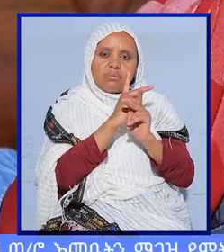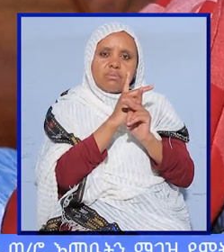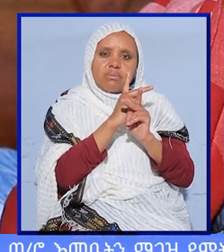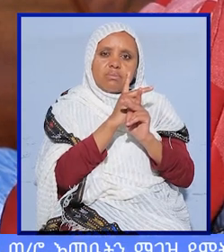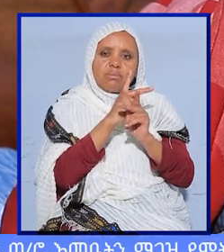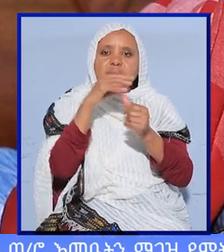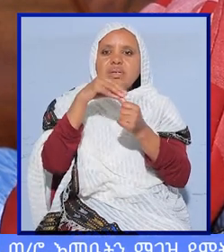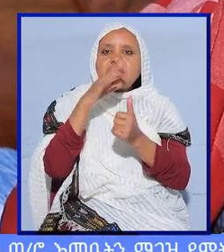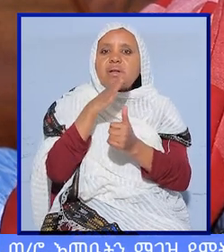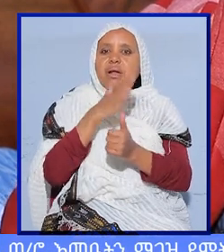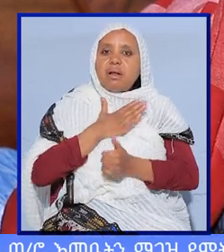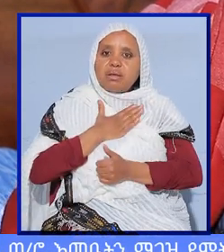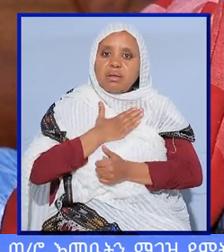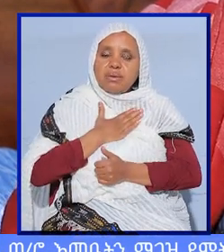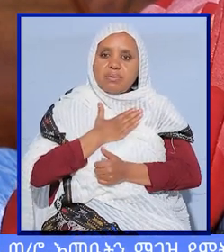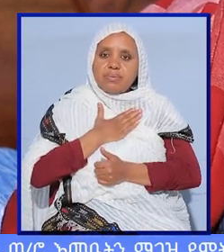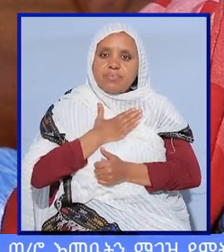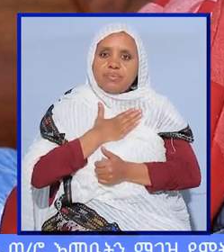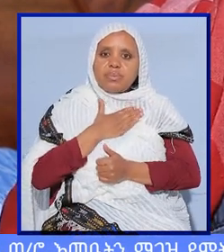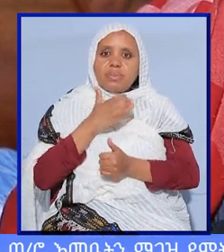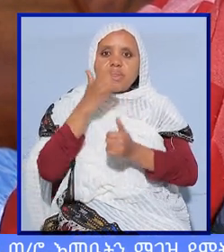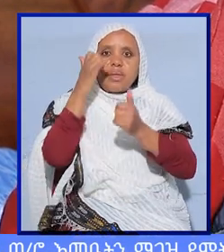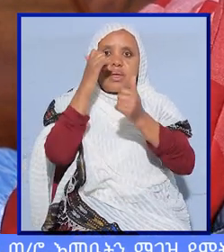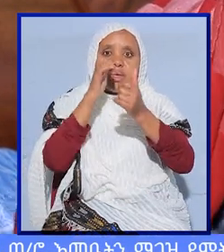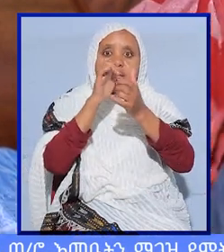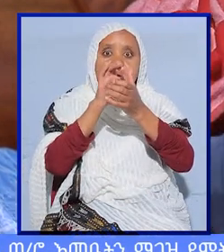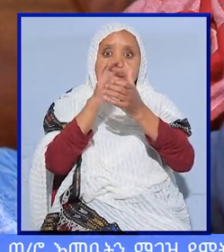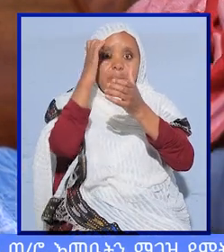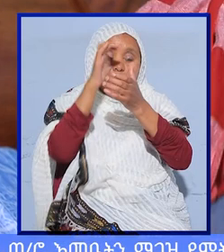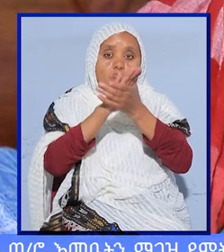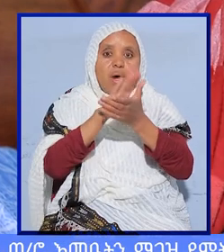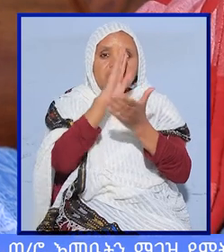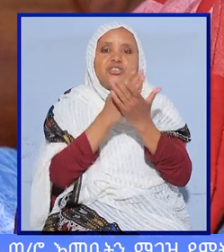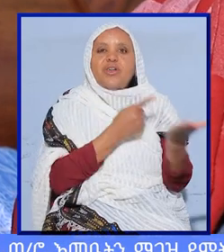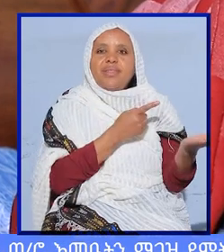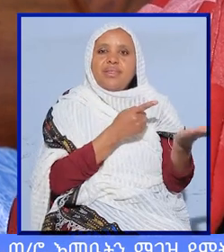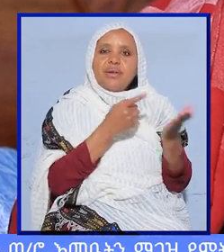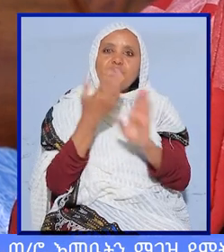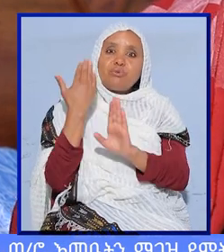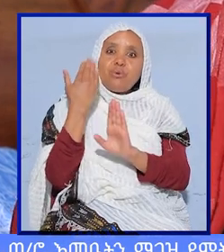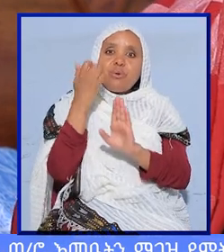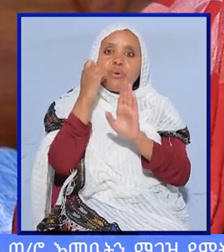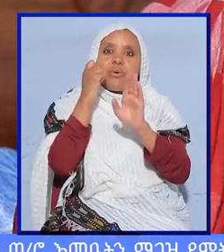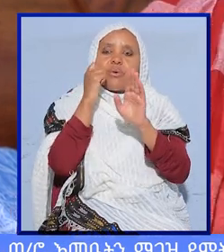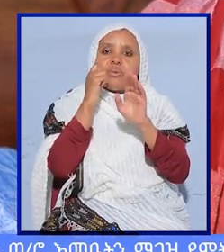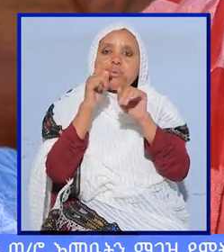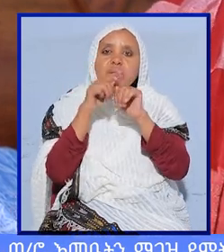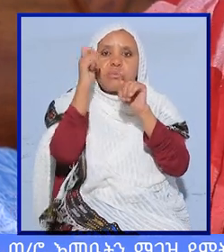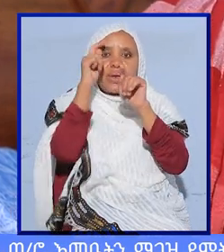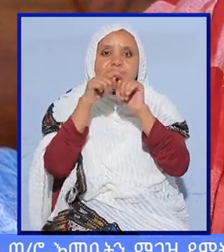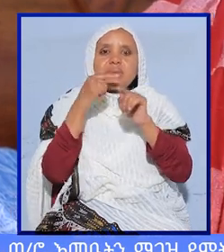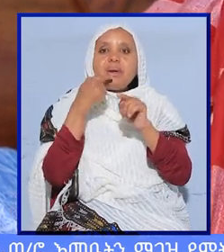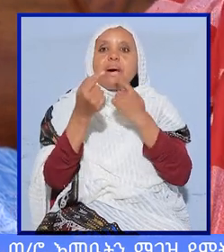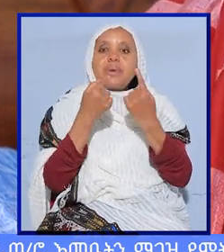ነው እንግዲህ የክርስትና እናቴ የባለ ልጅ ናት እሷ ድሮ እኮ